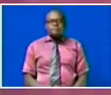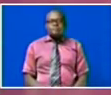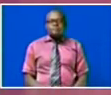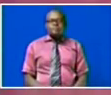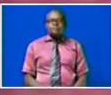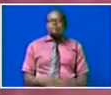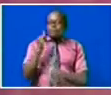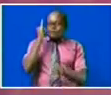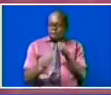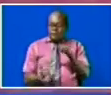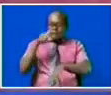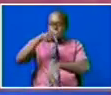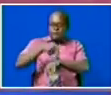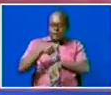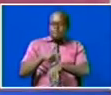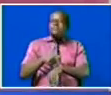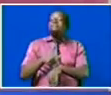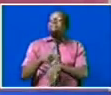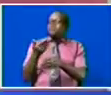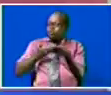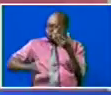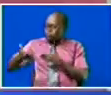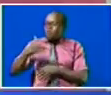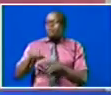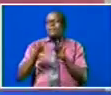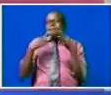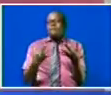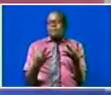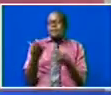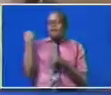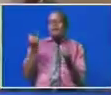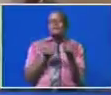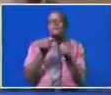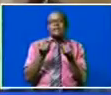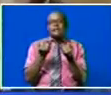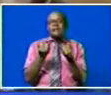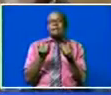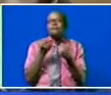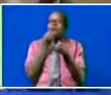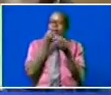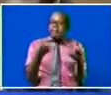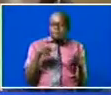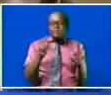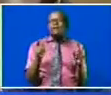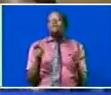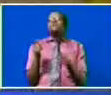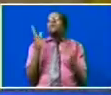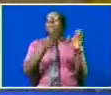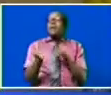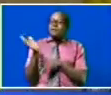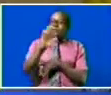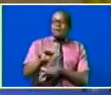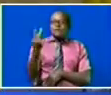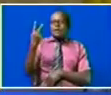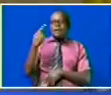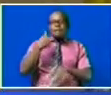Mara ya mwisho kwa marehemu Henry Matano kuzungumza na familia ilikuwa ni Jumamosi iliyopita, akiwaarifu yupo safarini kurudi nyumbani,